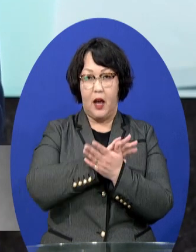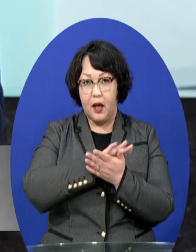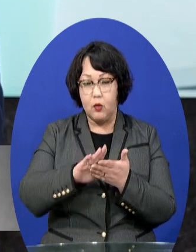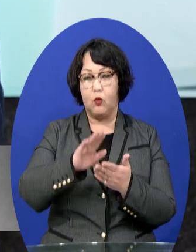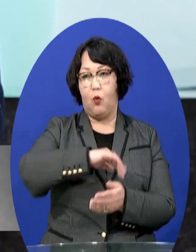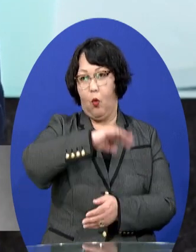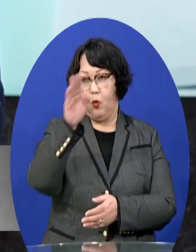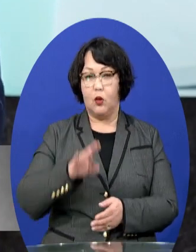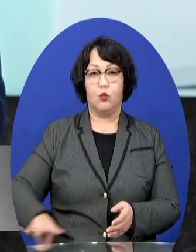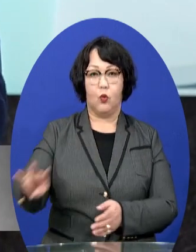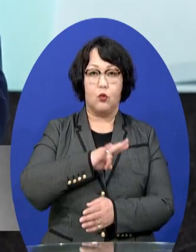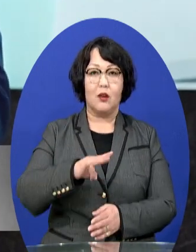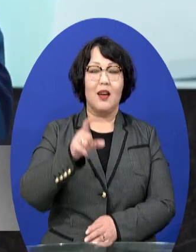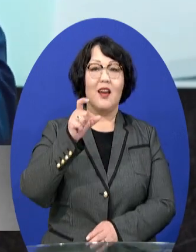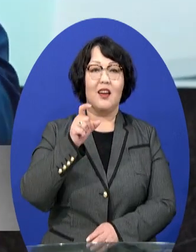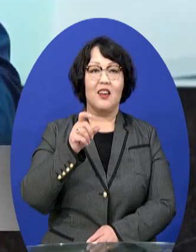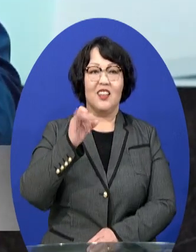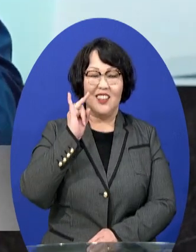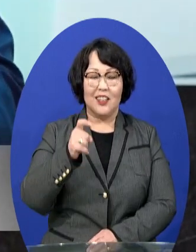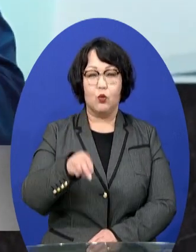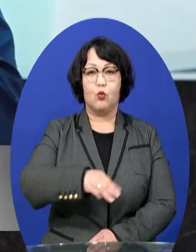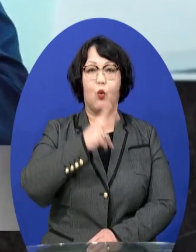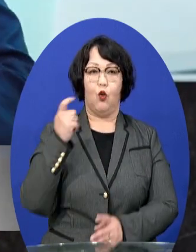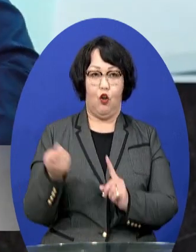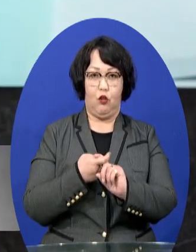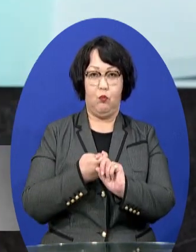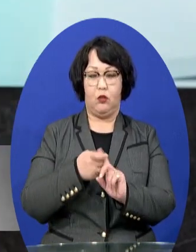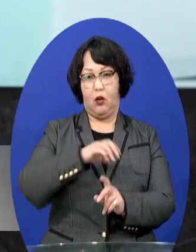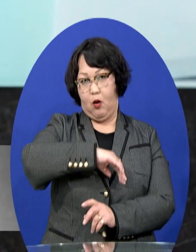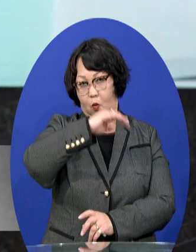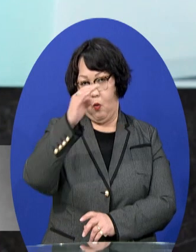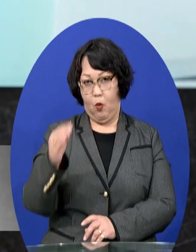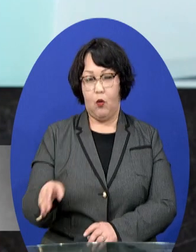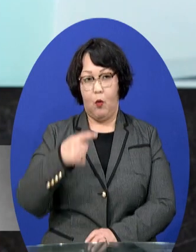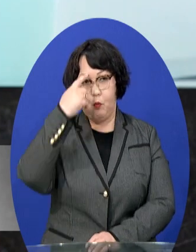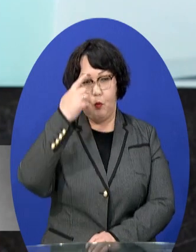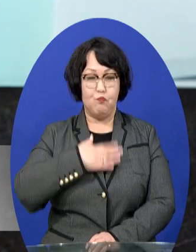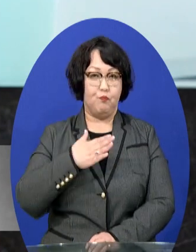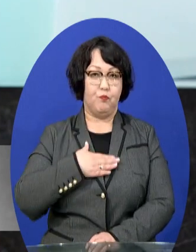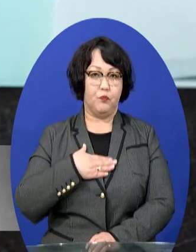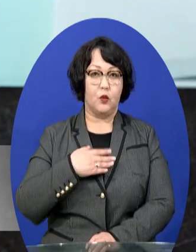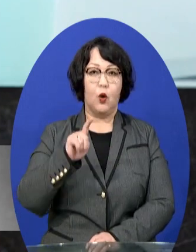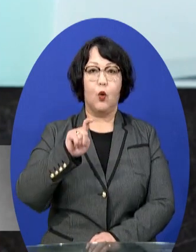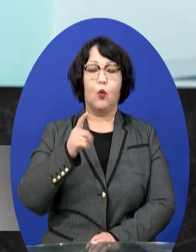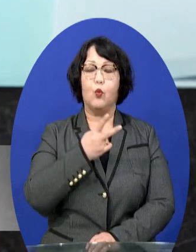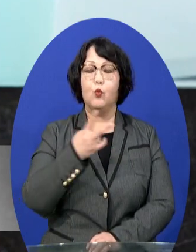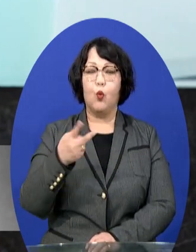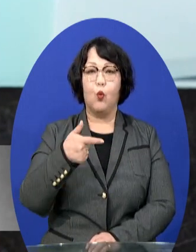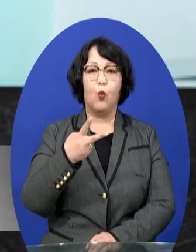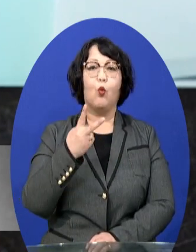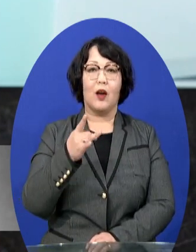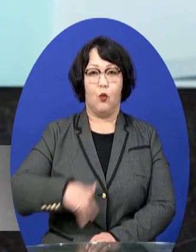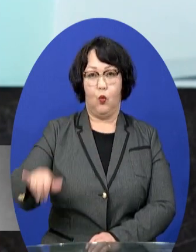их түүхийн голомт болсон энэ үртний дахлагт хайрхан билээ. Монгол бидний дээд язгуур хүннүү гүрний түүх соёлыг